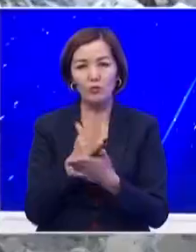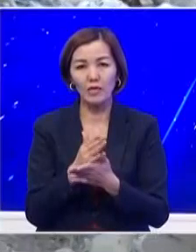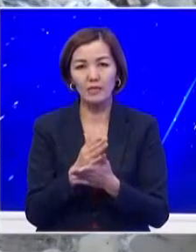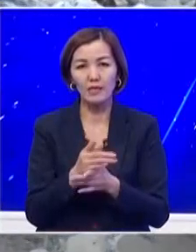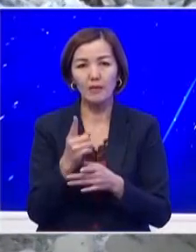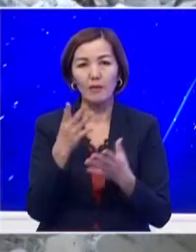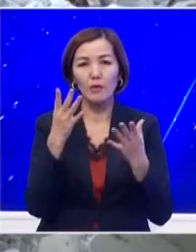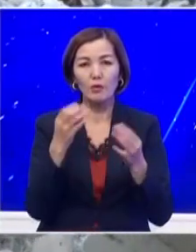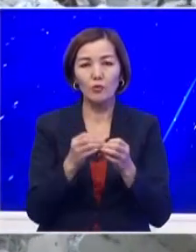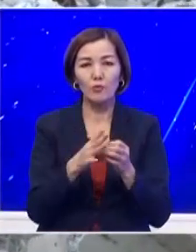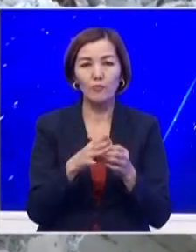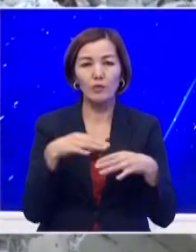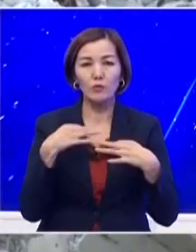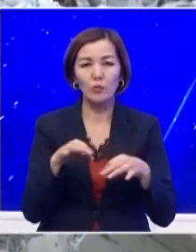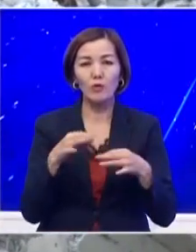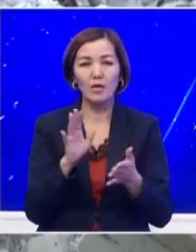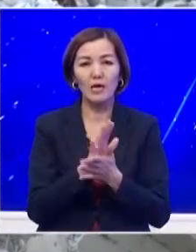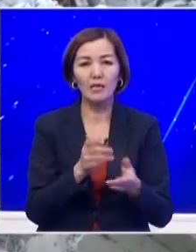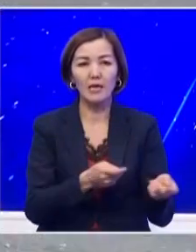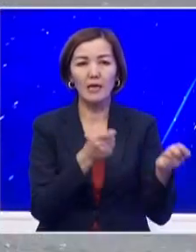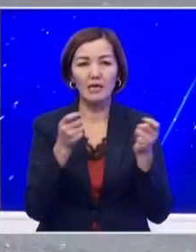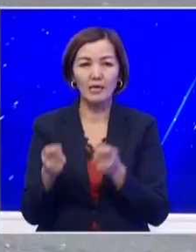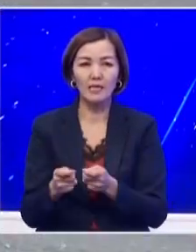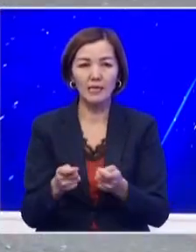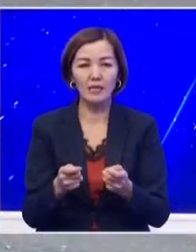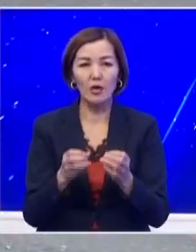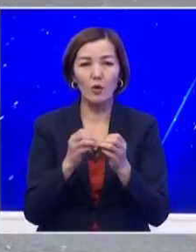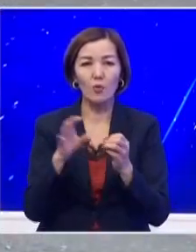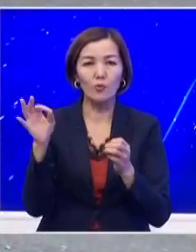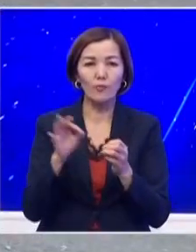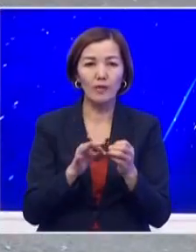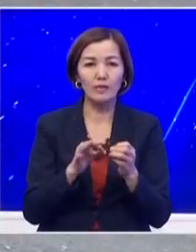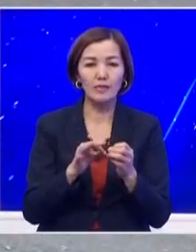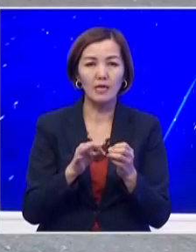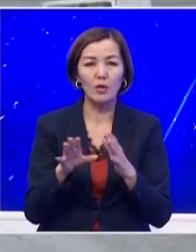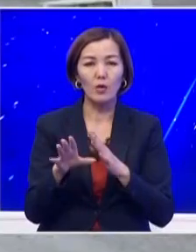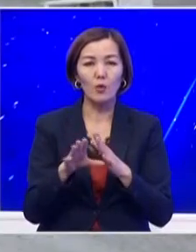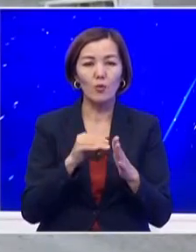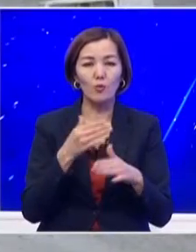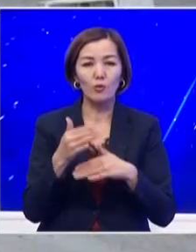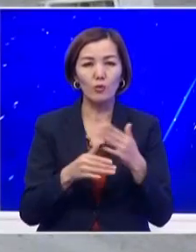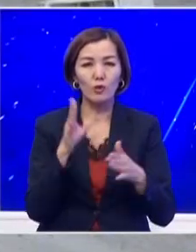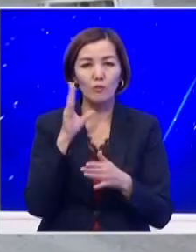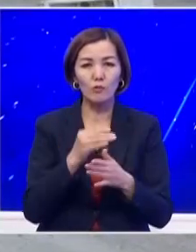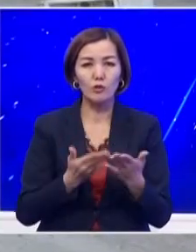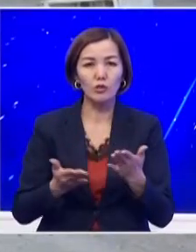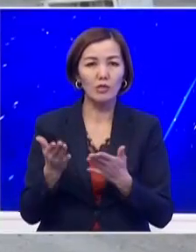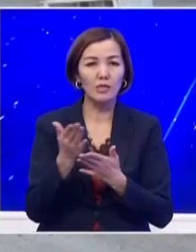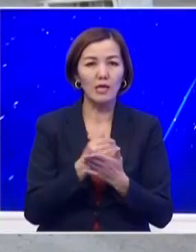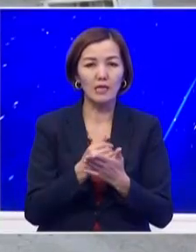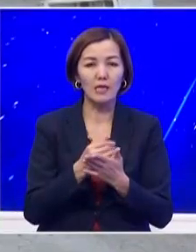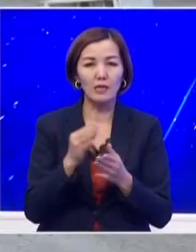Мұнда күніне 15 көлік қалдыға келінеді. Олардың 10% өңдеуге жарамды. Алайда жиылған қоқыс